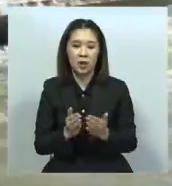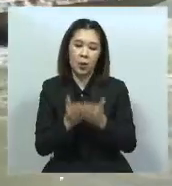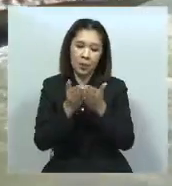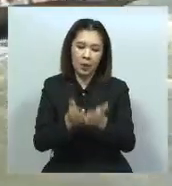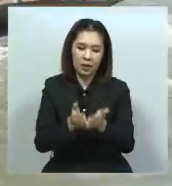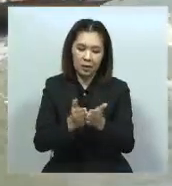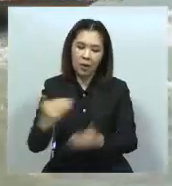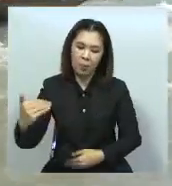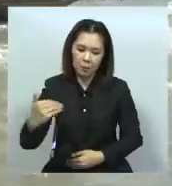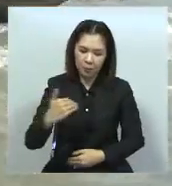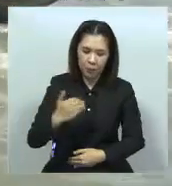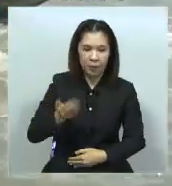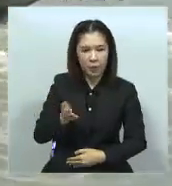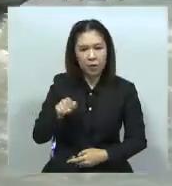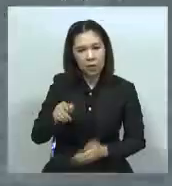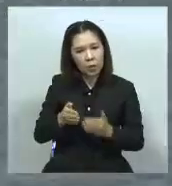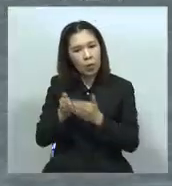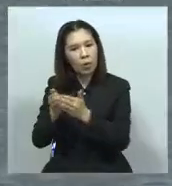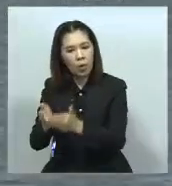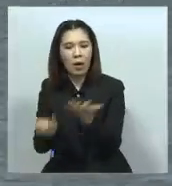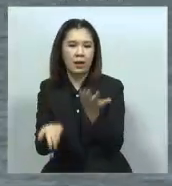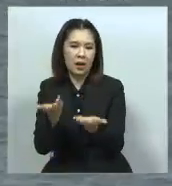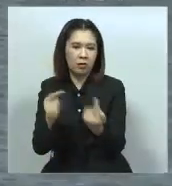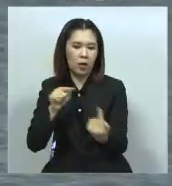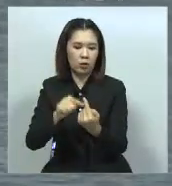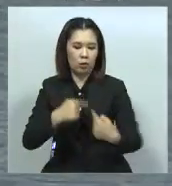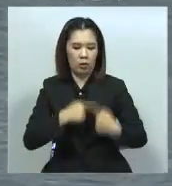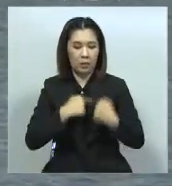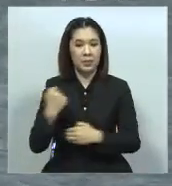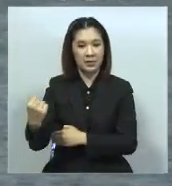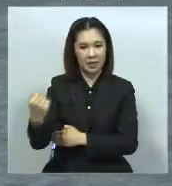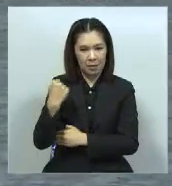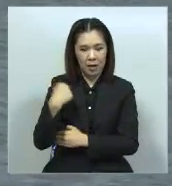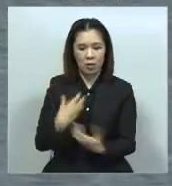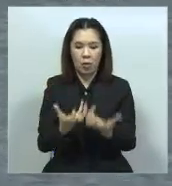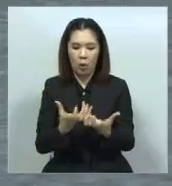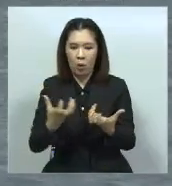ออกเพื่อสร้างความเชื่อมั่นต่อประเทศคู่ค้านะครับว่าสินค้าประมงของ